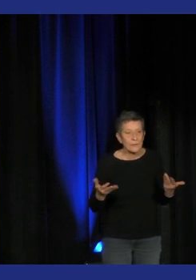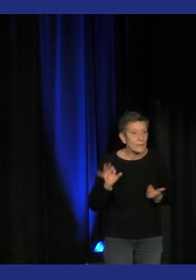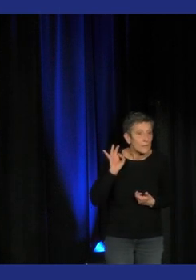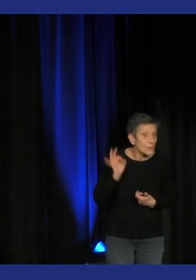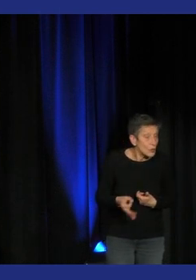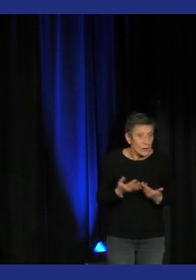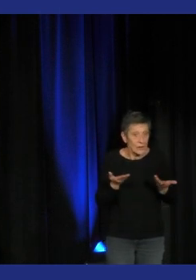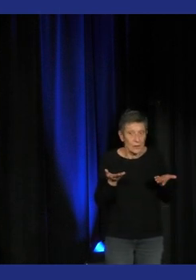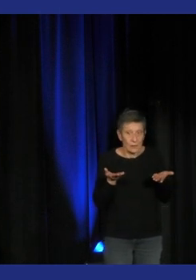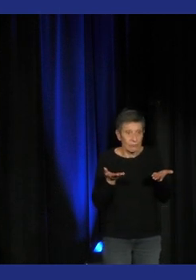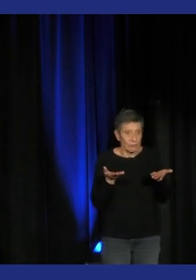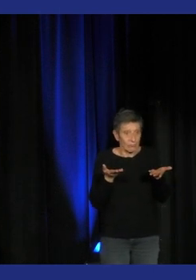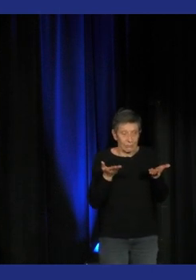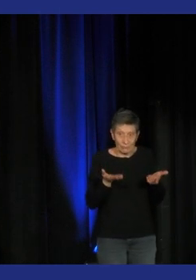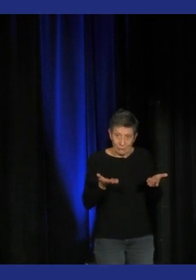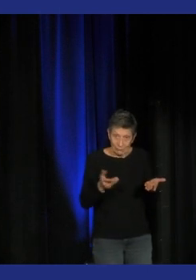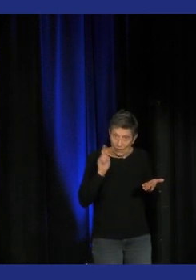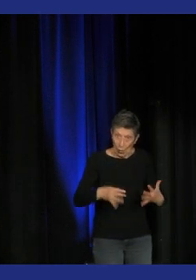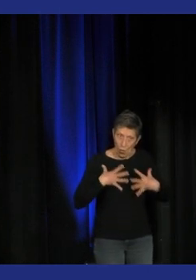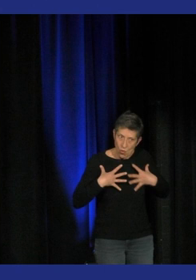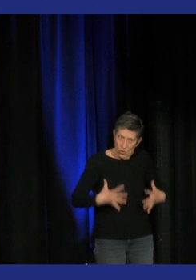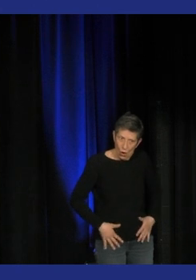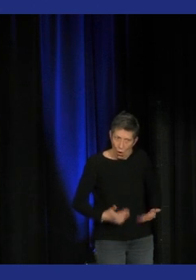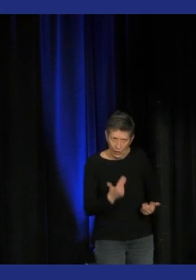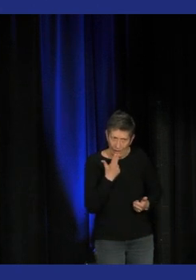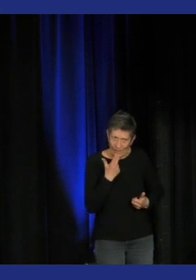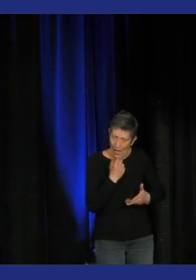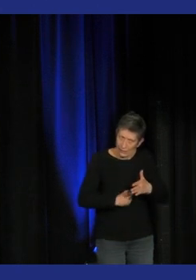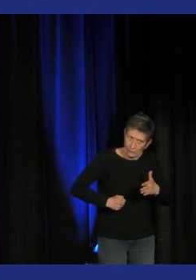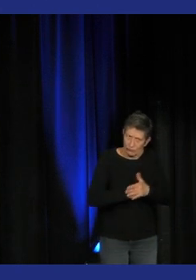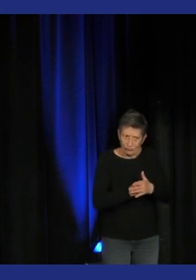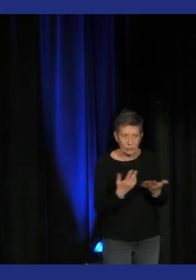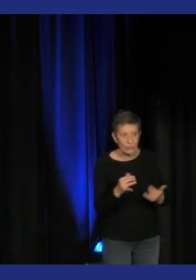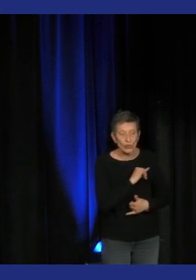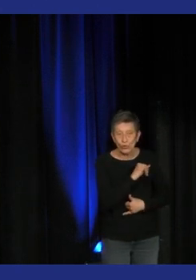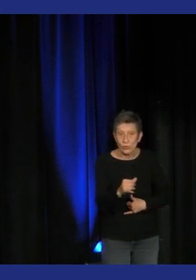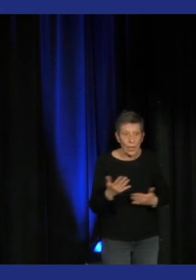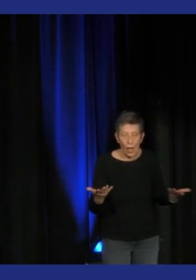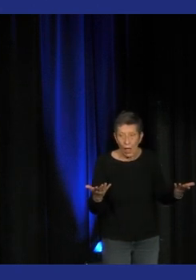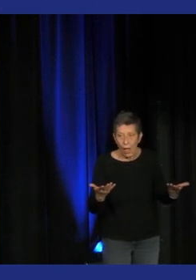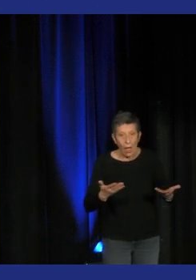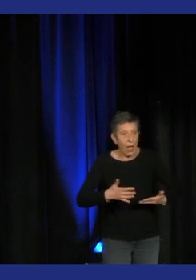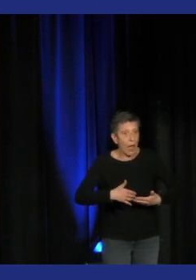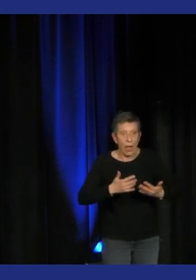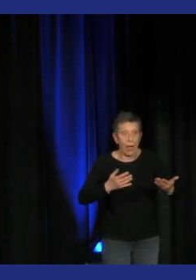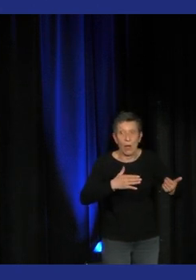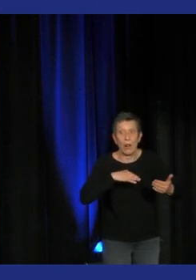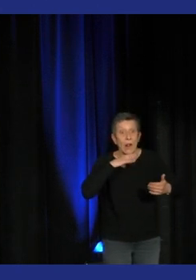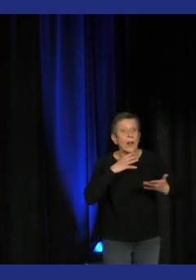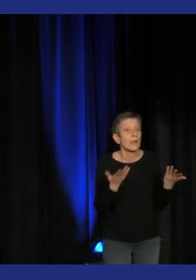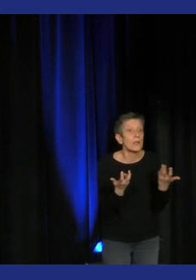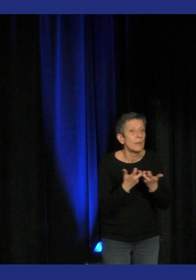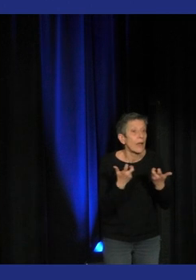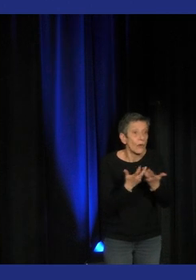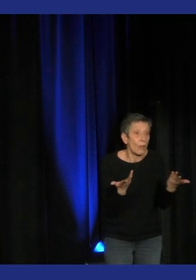jusqu'à l'extrême de leur capacité, justement, jusqu'à la rupture. On le voit notamment aussi du côté des